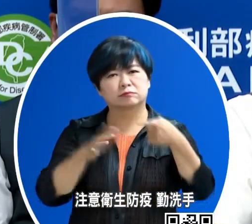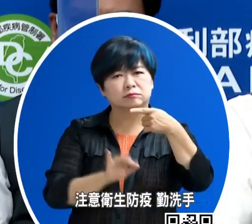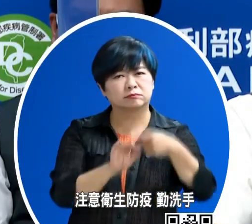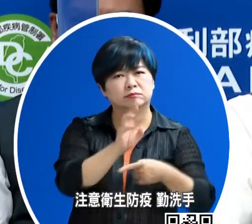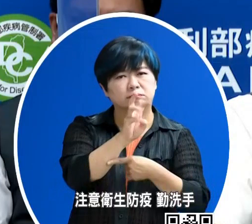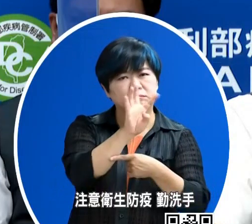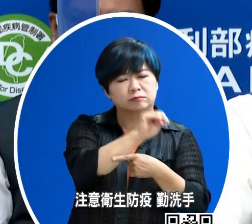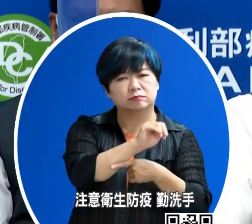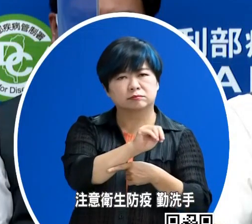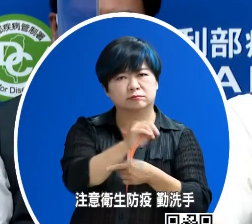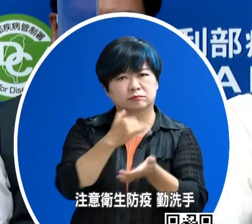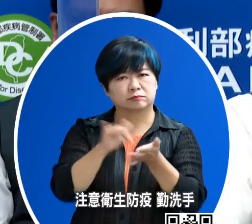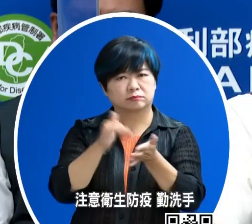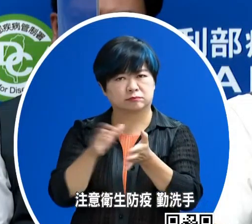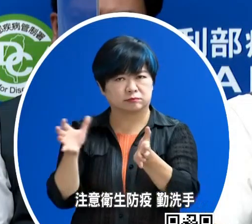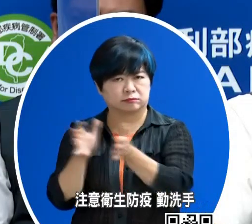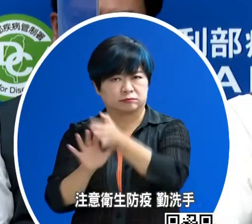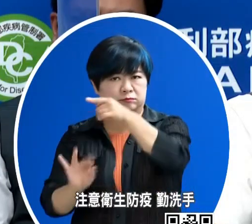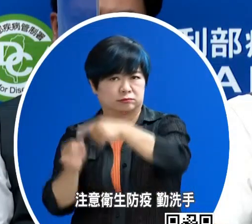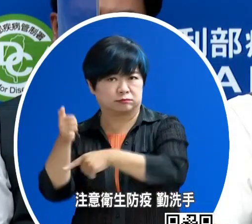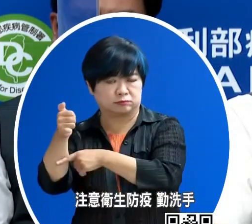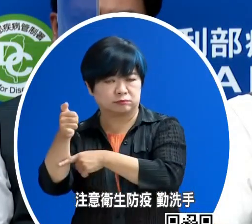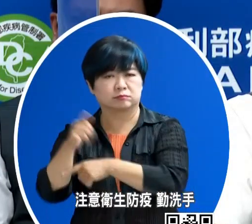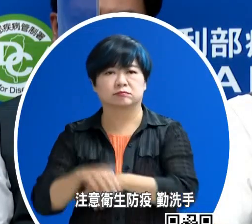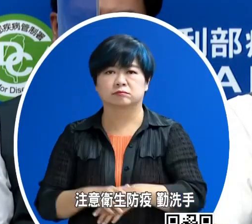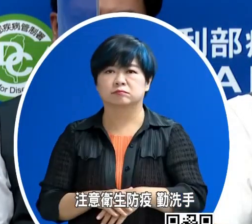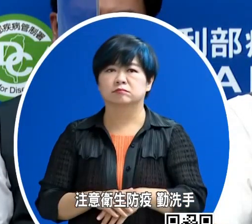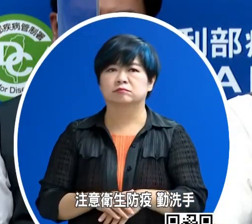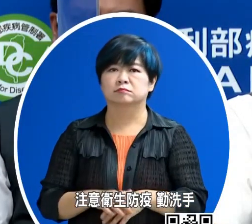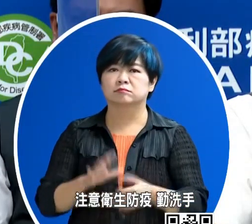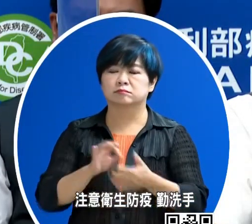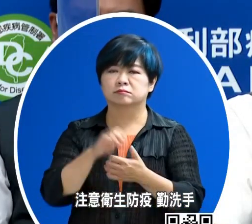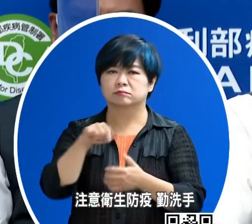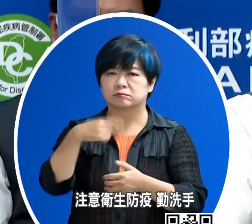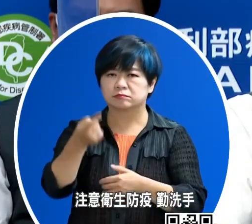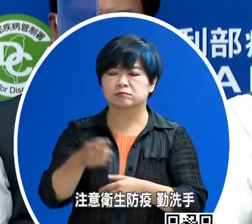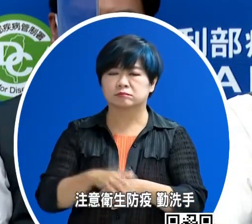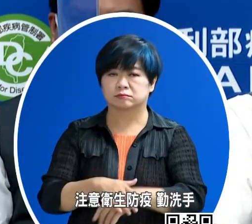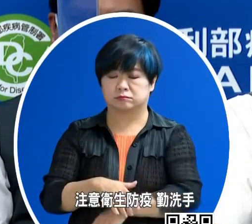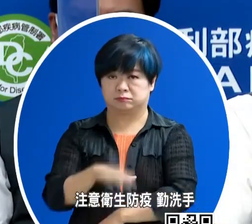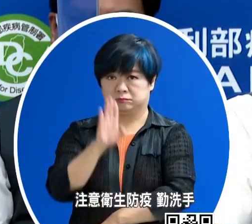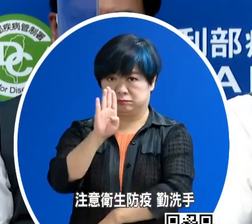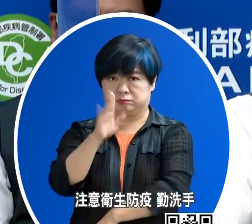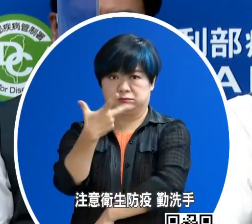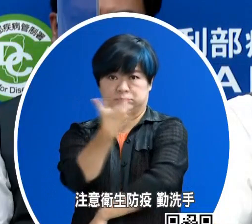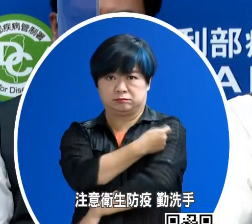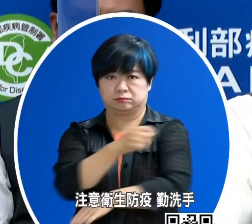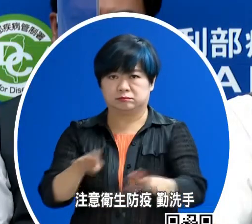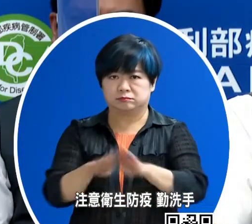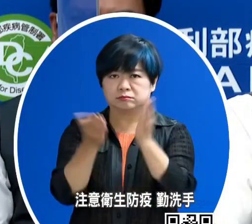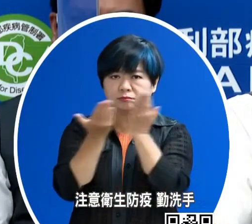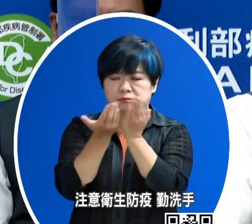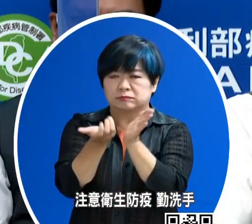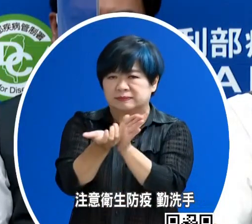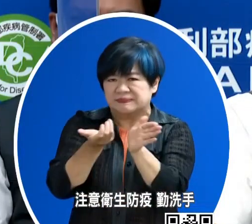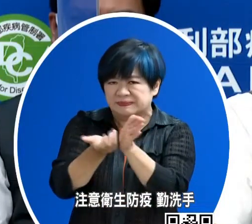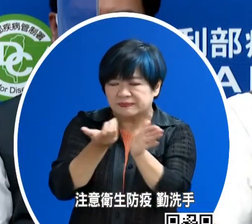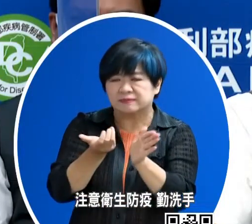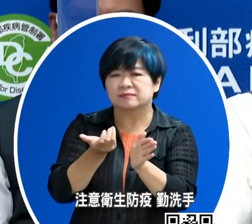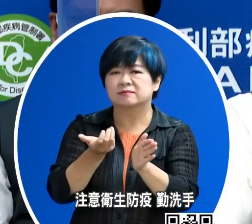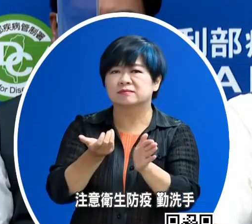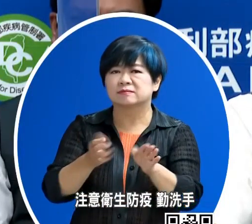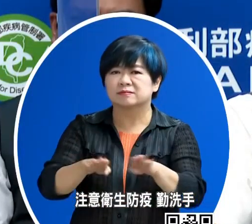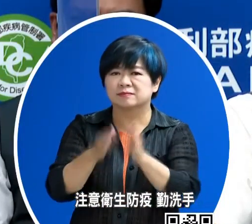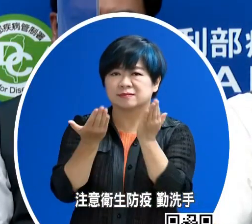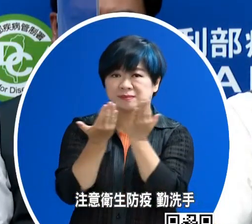是有50%几。那 BNT 的部分在27日预计会开打，所以在开学前我们是希望说，或是开学